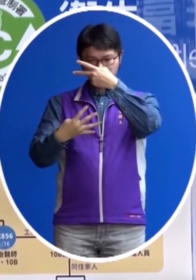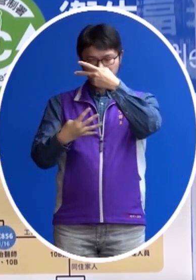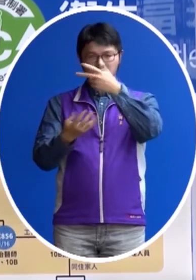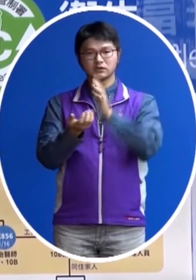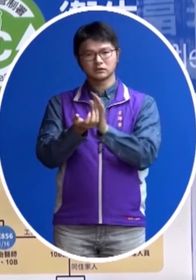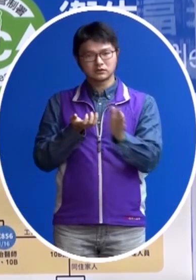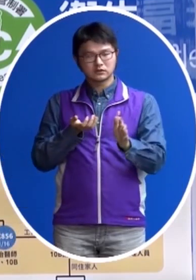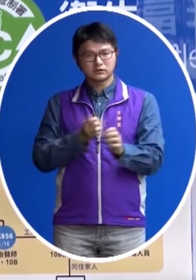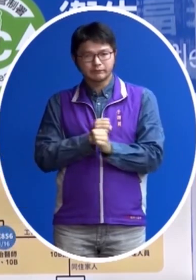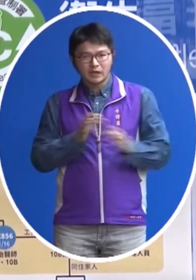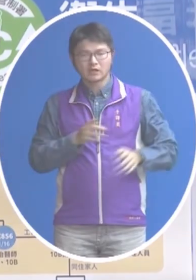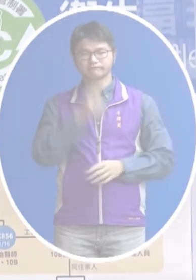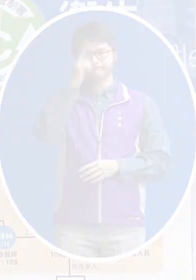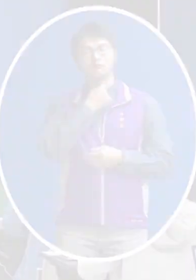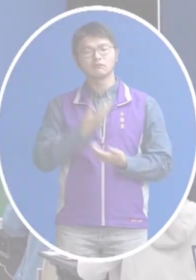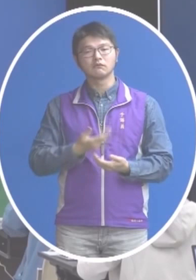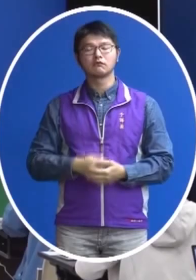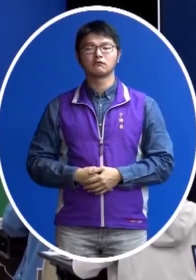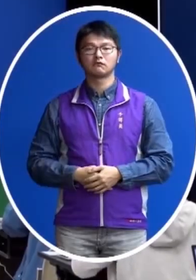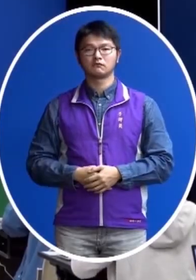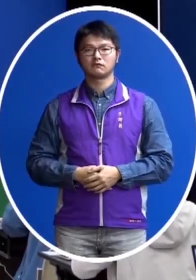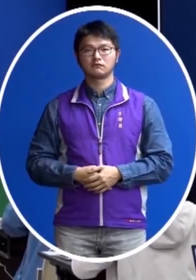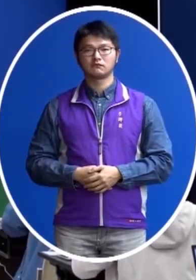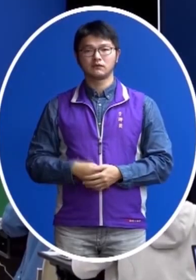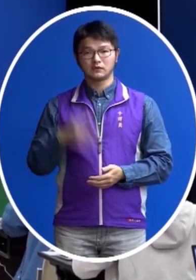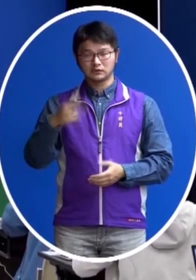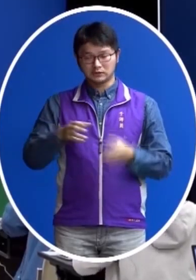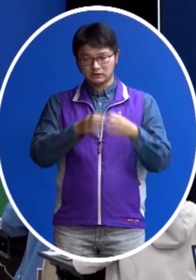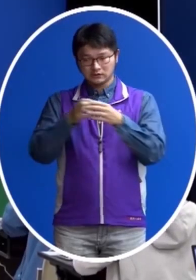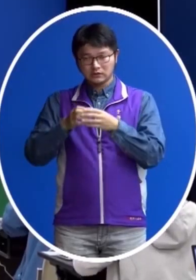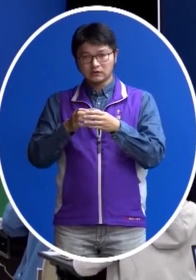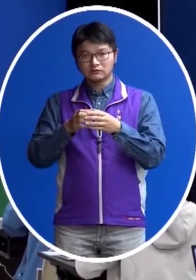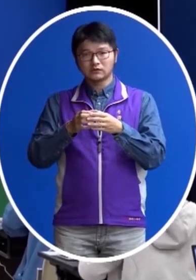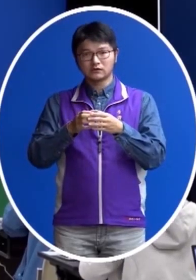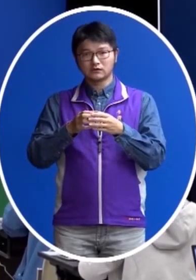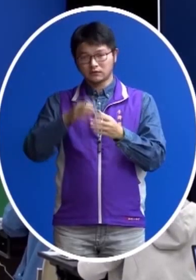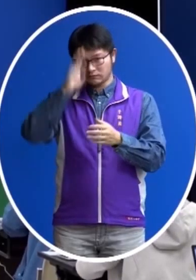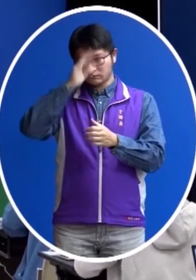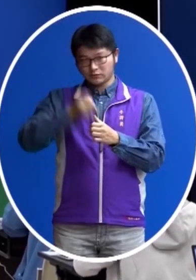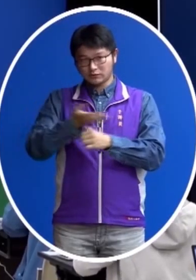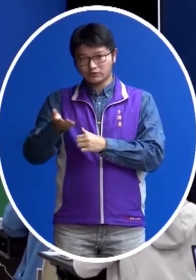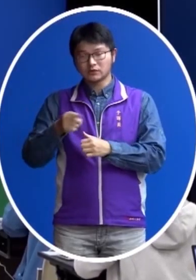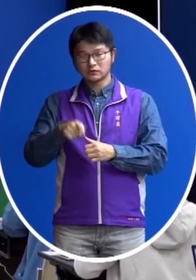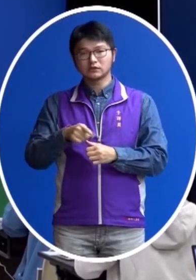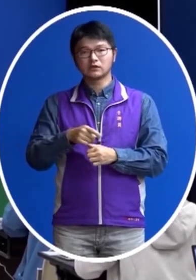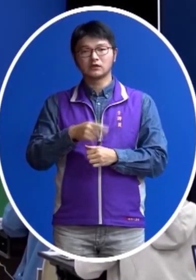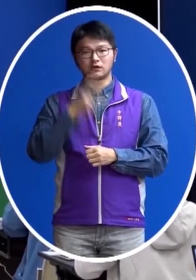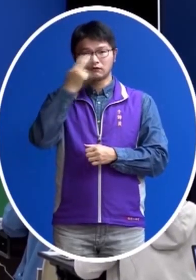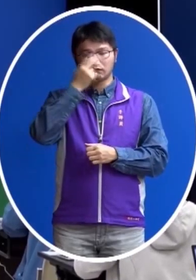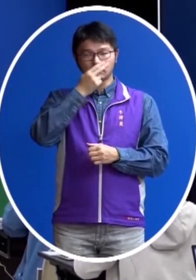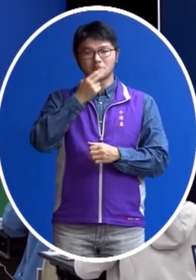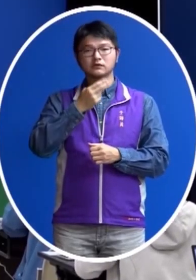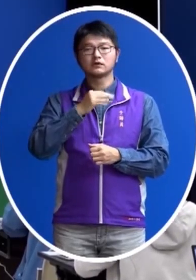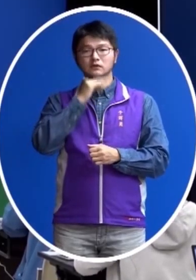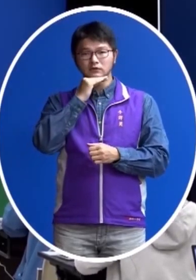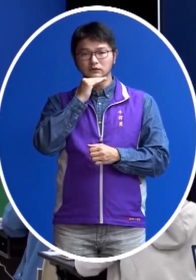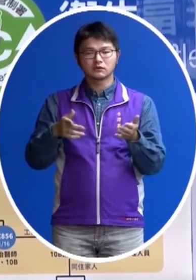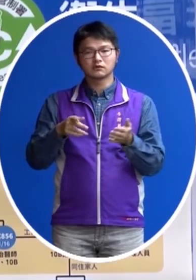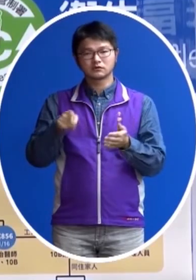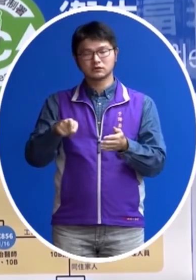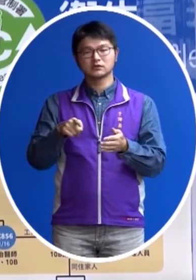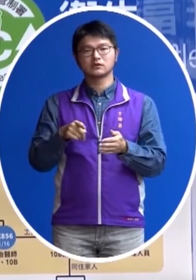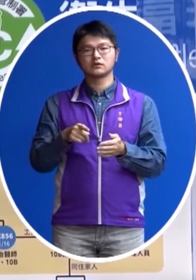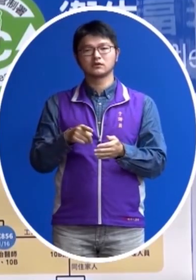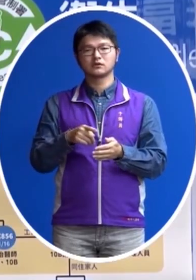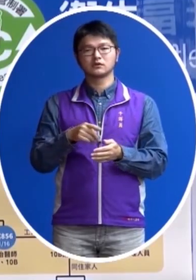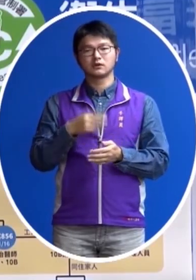绝对不可松懈了哈。 我们这一起群聚的后续风险要观察到什么时候，才代表这个第一阶段的危险是暂时过去了？